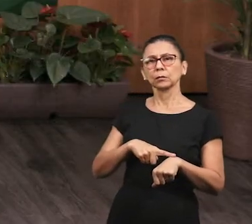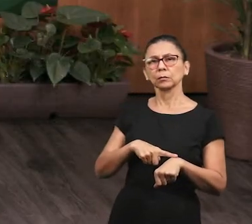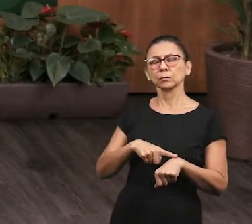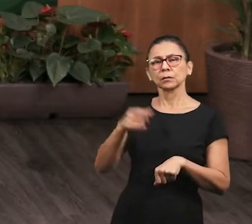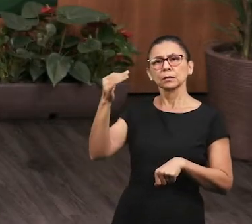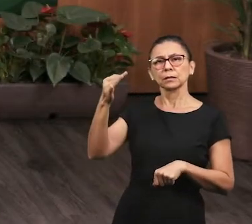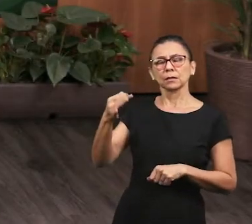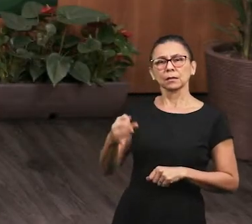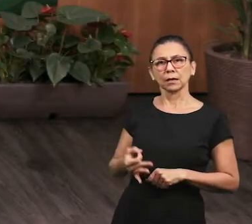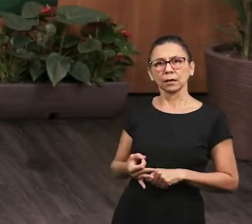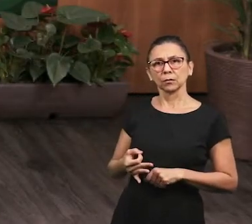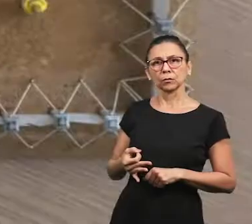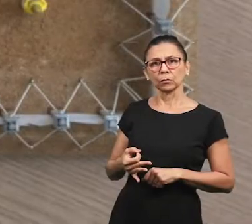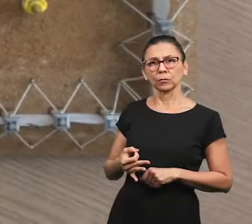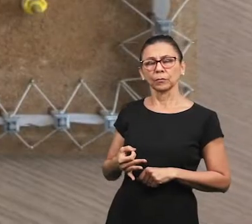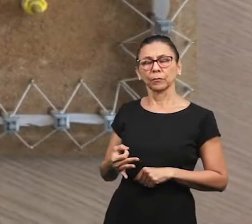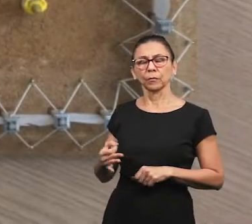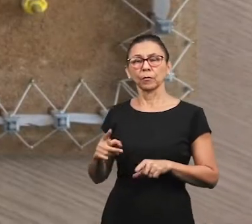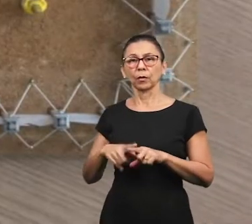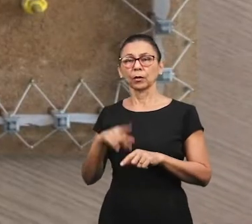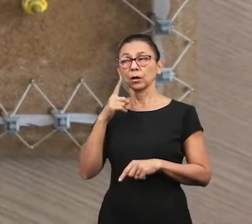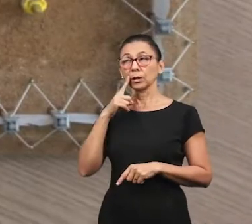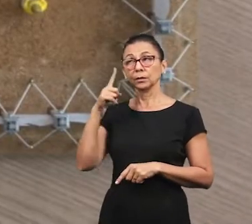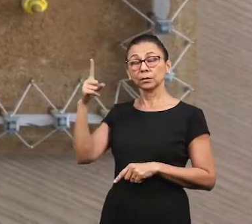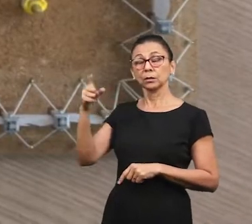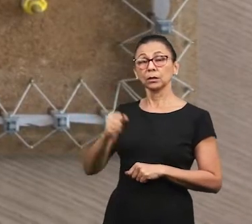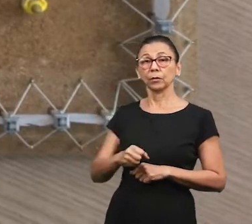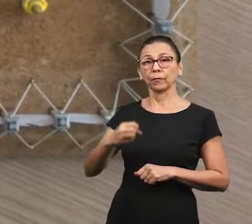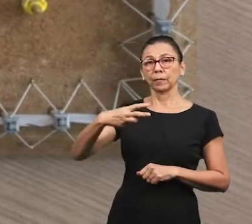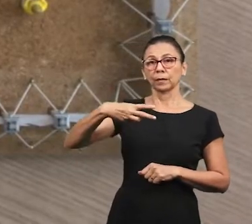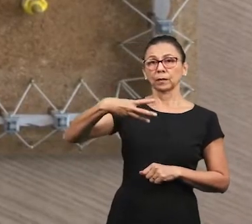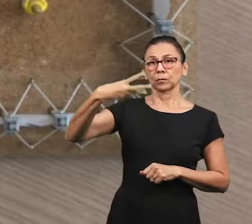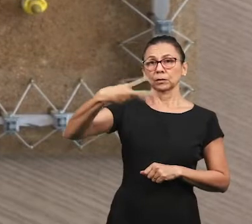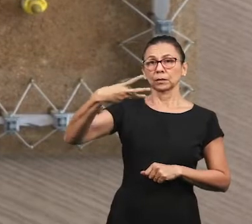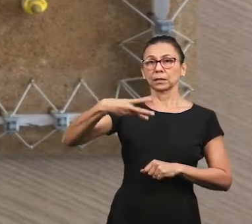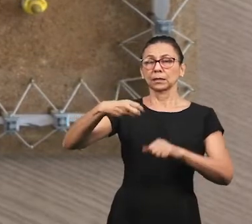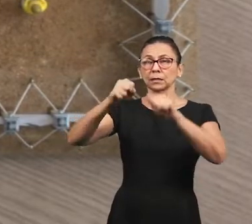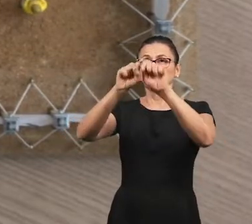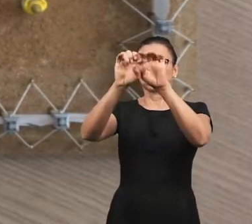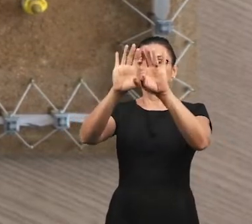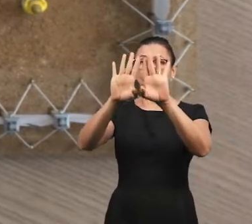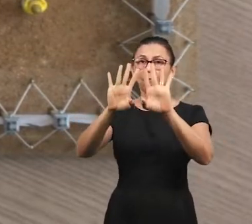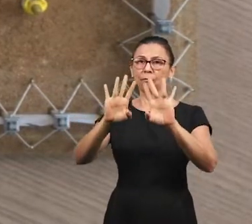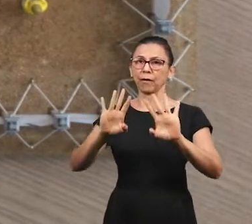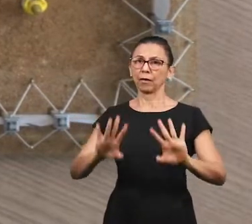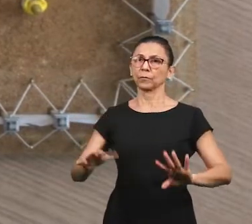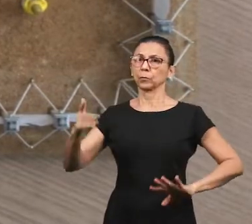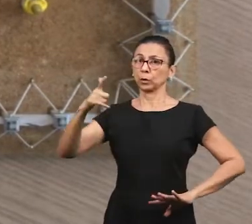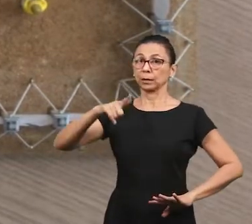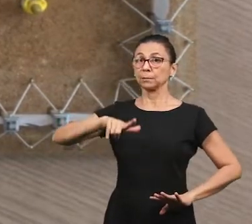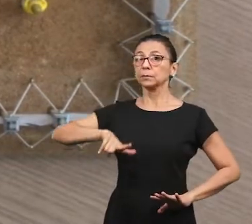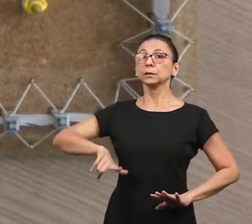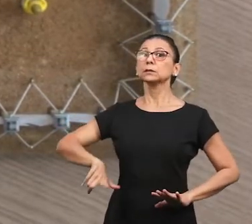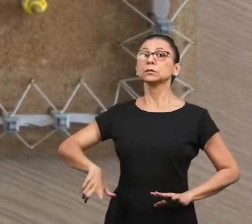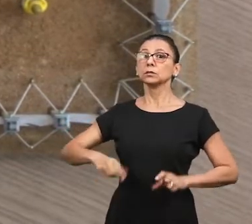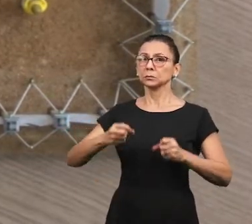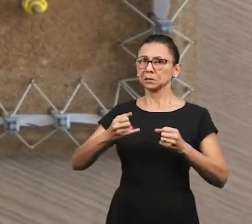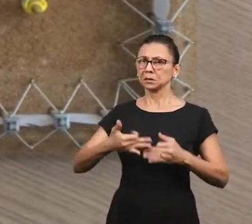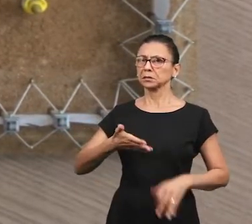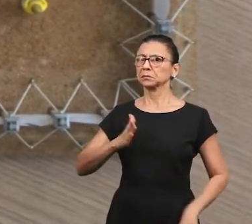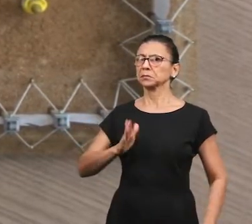важно заметить, что эта третья завеса, она находилась вот здесь, вот разделяя святилище от святого святых. И